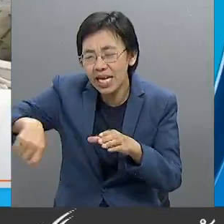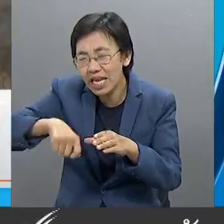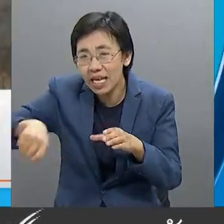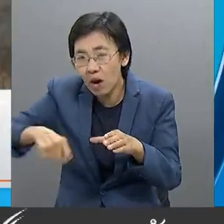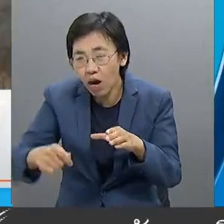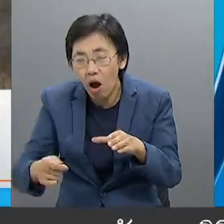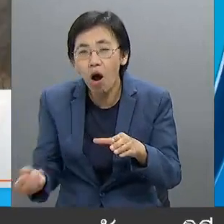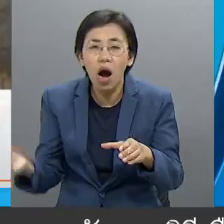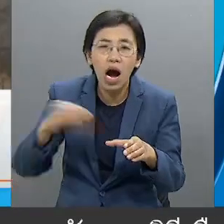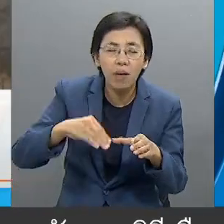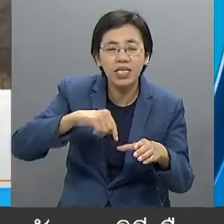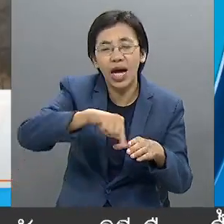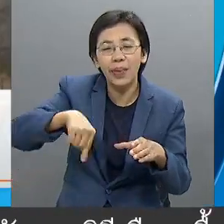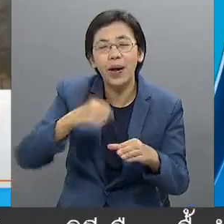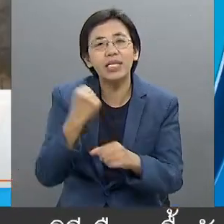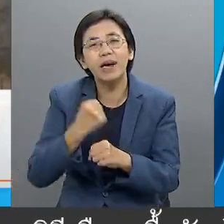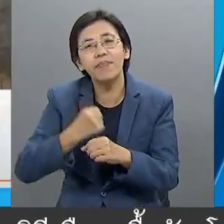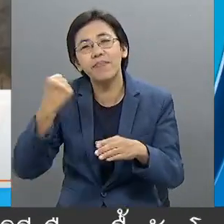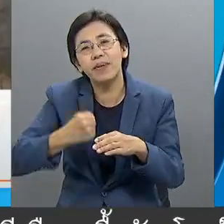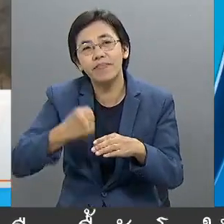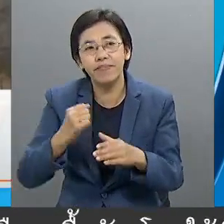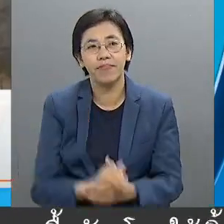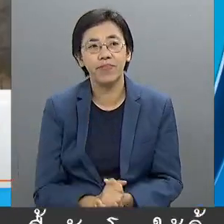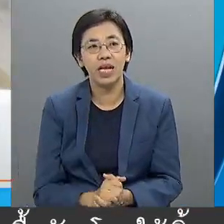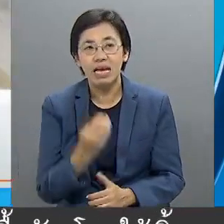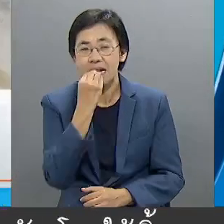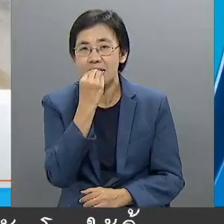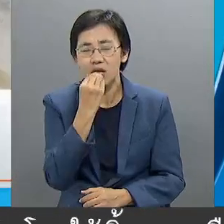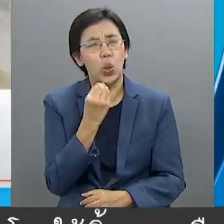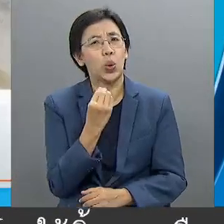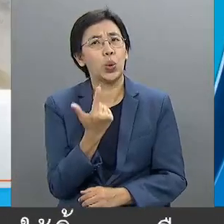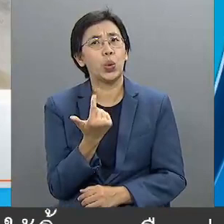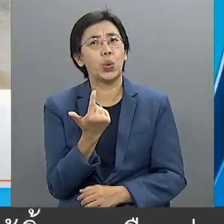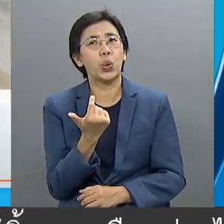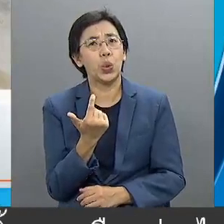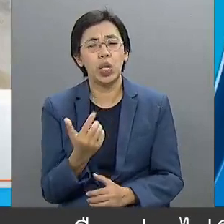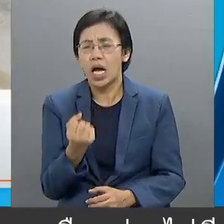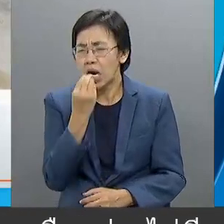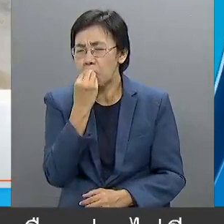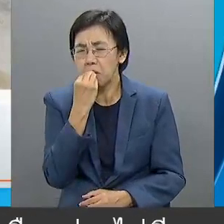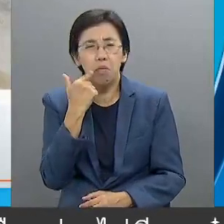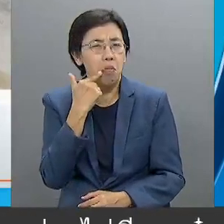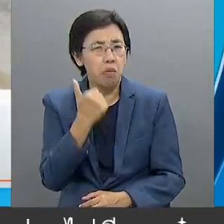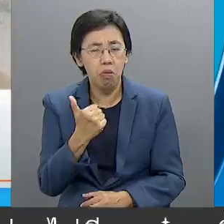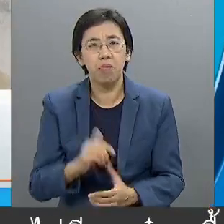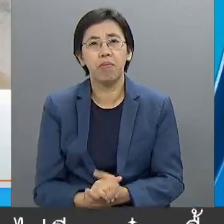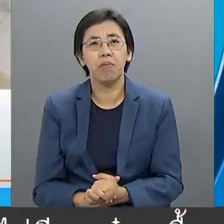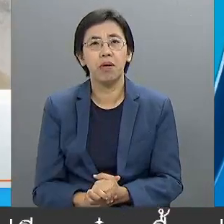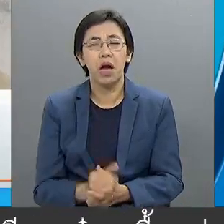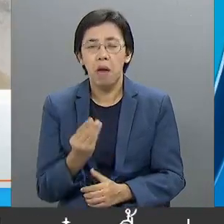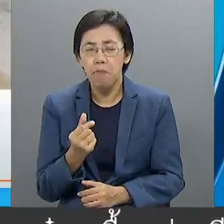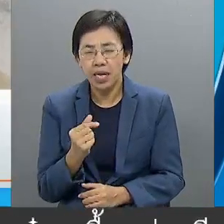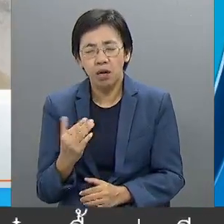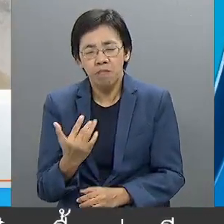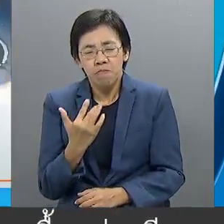ล่นอย่างเงี้ยเหรอ คล้ายๆลักษณะแบบนั้นแต่ว่าเอามากินกับข้าวเหนียวหรือว่าข้าวเนี่ยโอ้โหอร่อยมากจริง ๆ มันแล้วก็กลิ่นหอมมาก เดี๋ยวคุณลอง